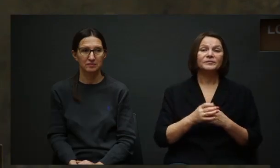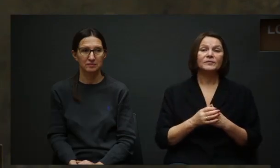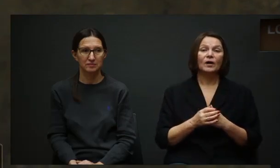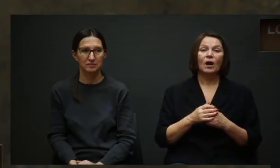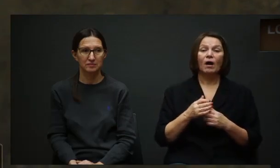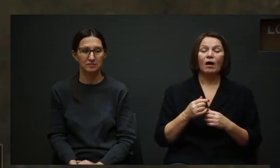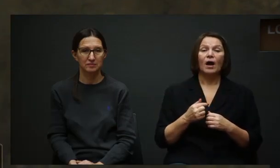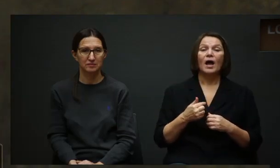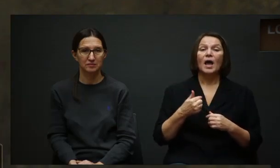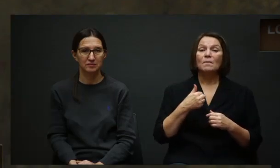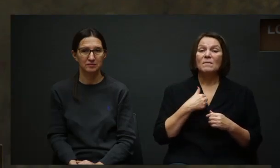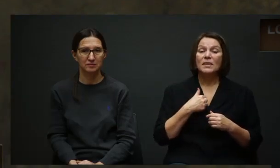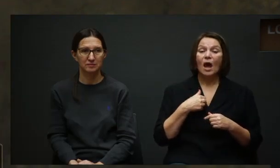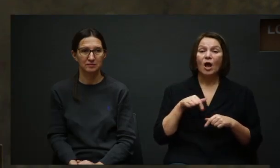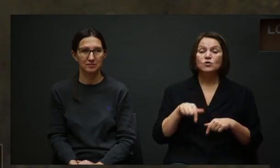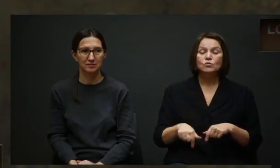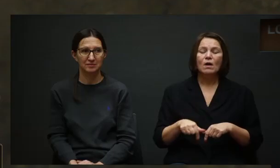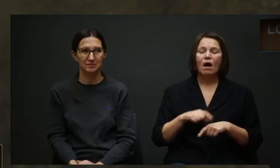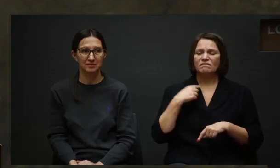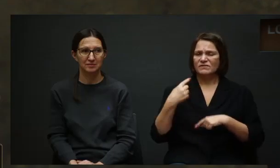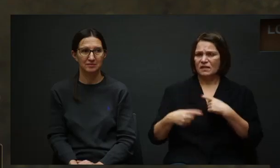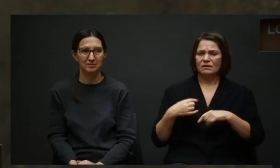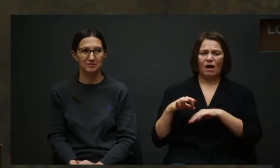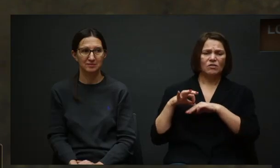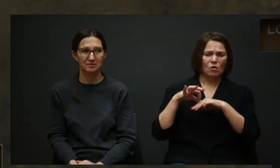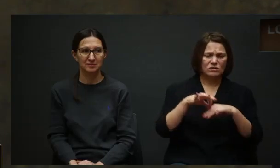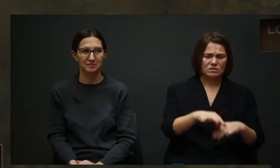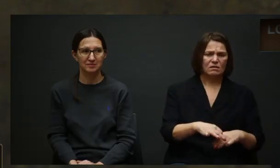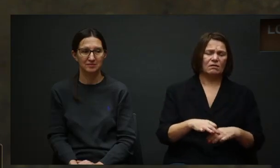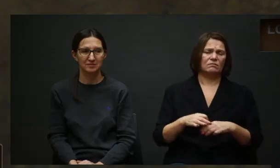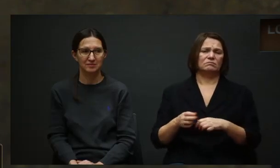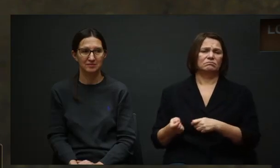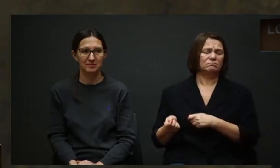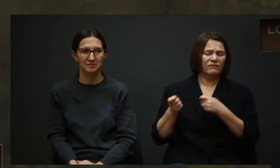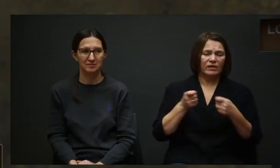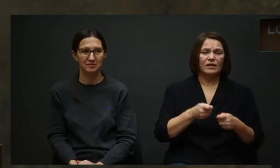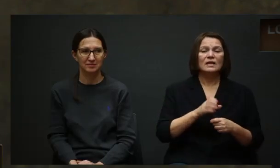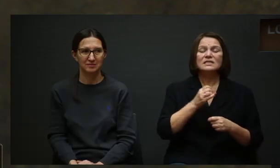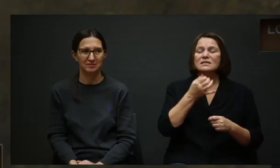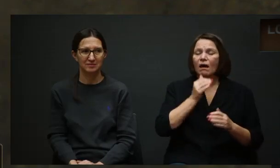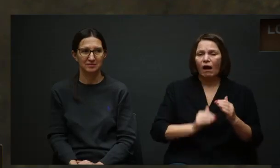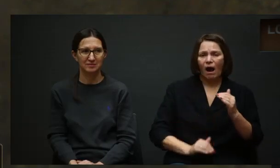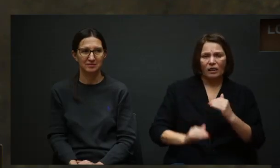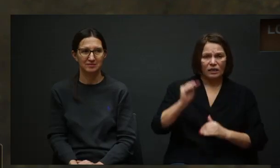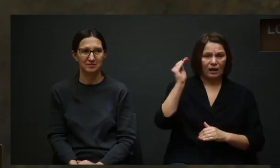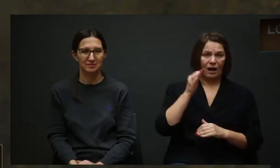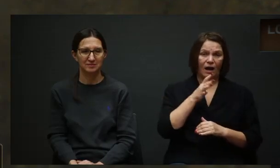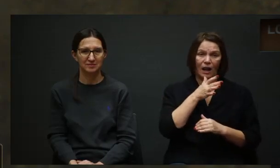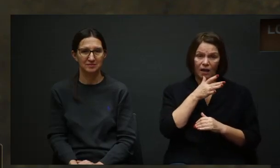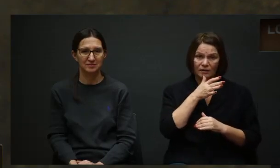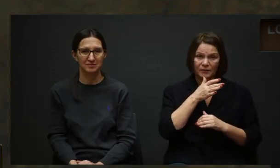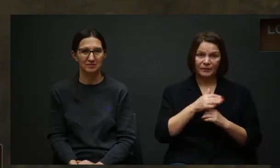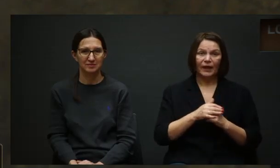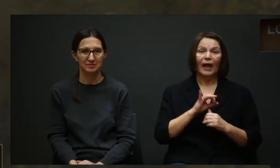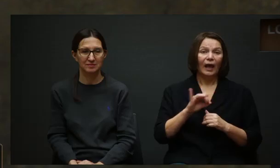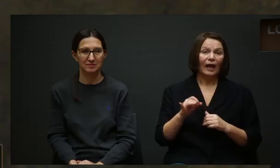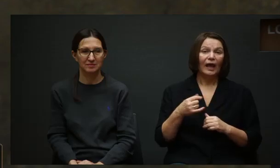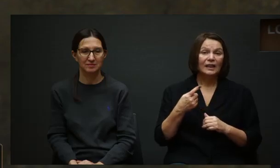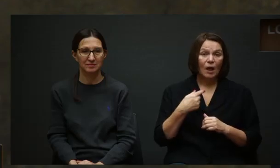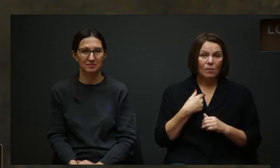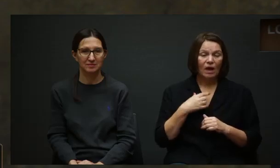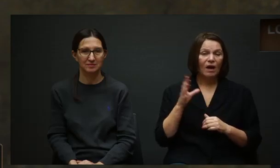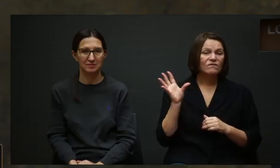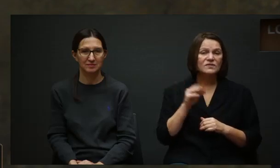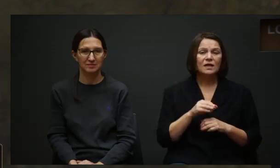меня сюда носили, водили, возили с ранних лет. И для меня все